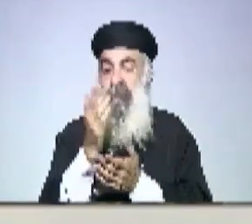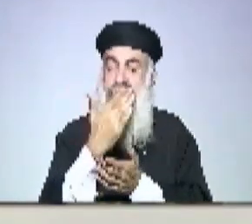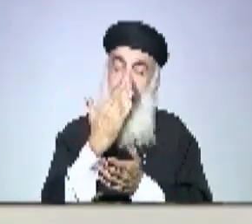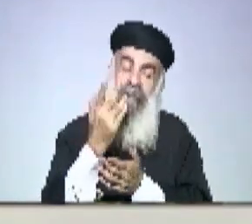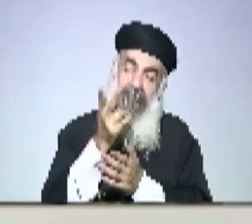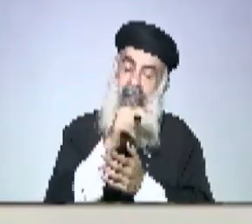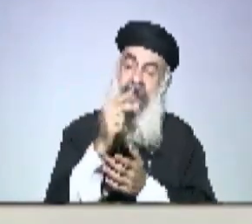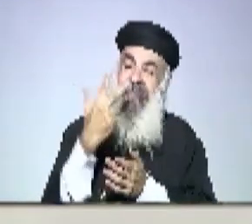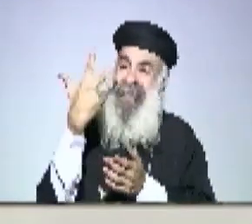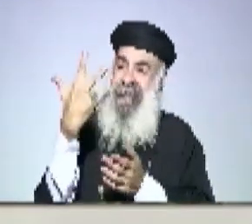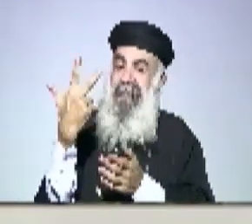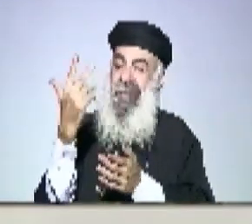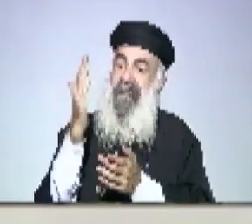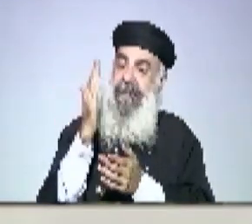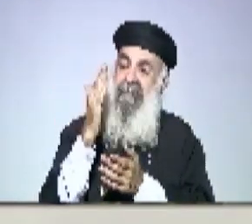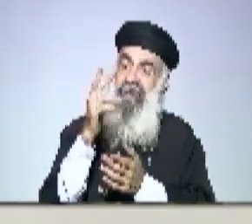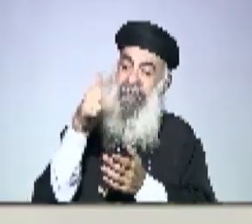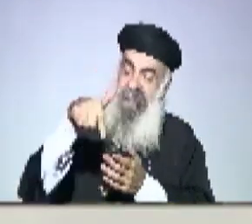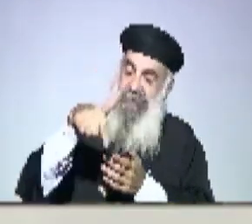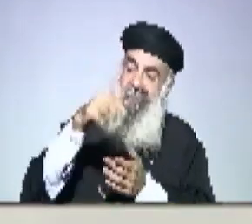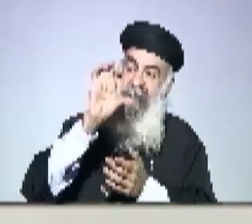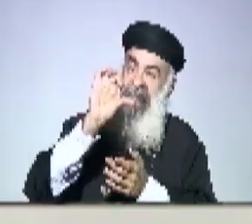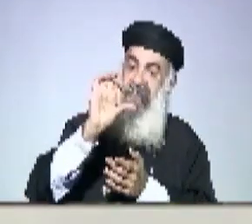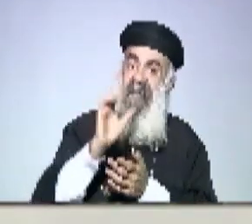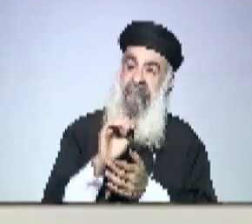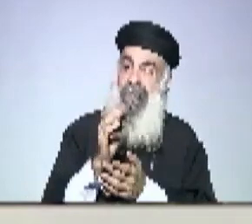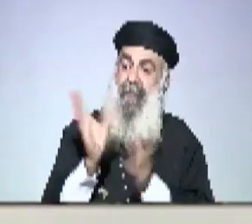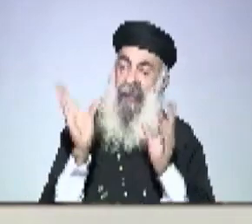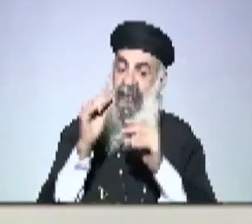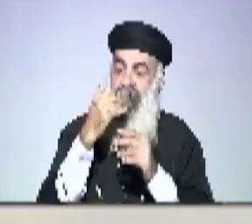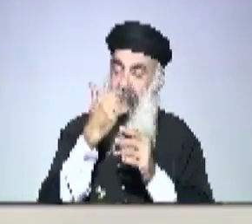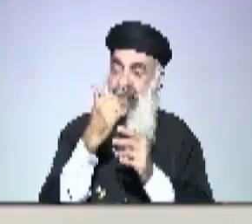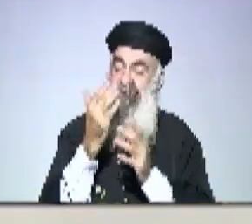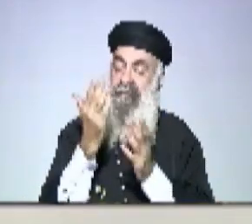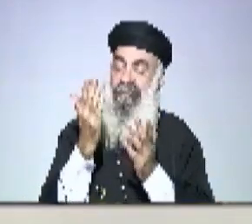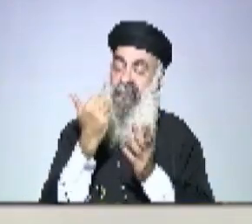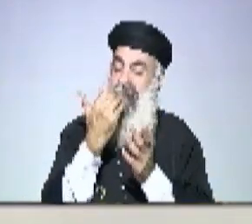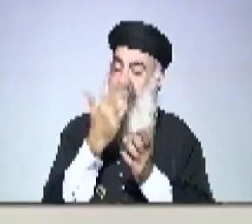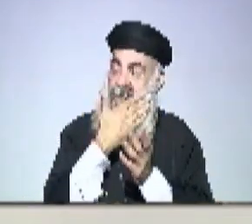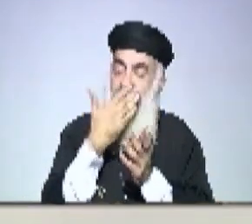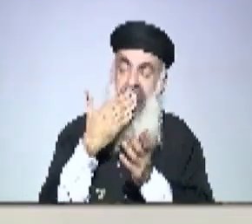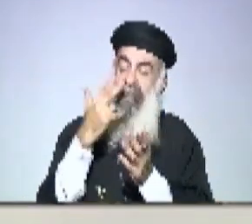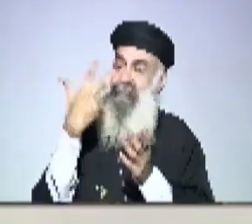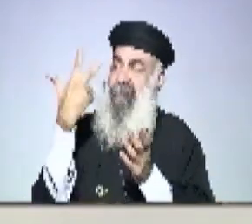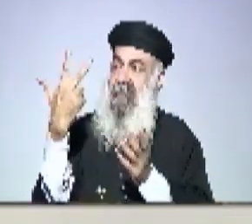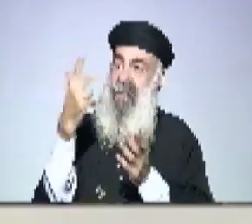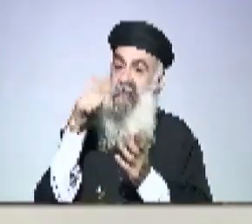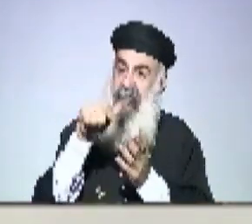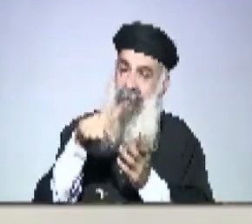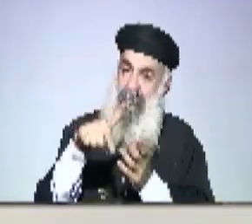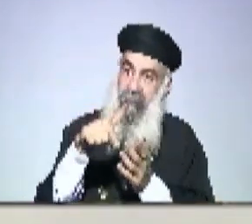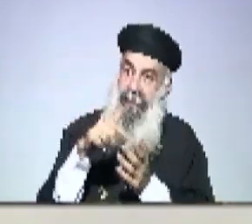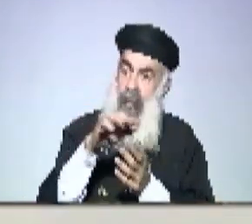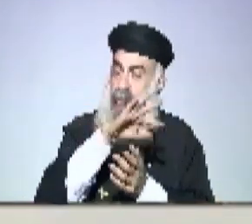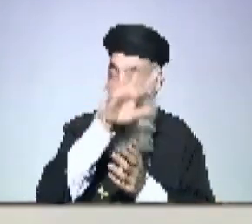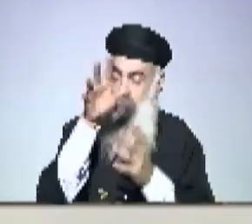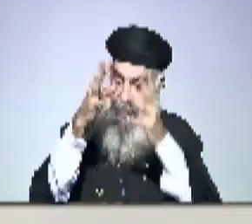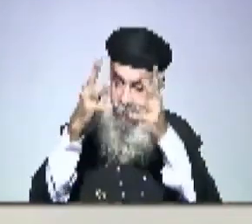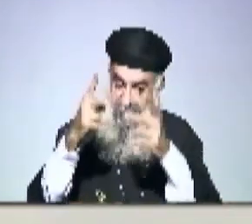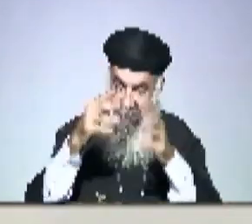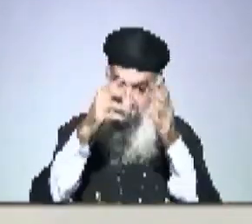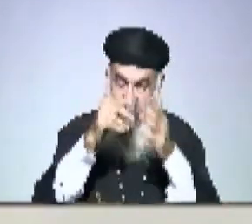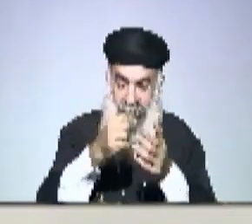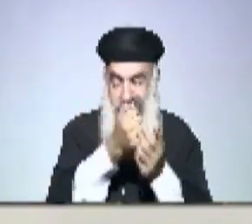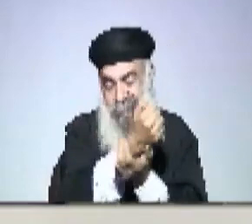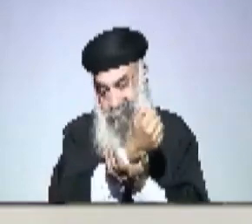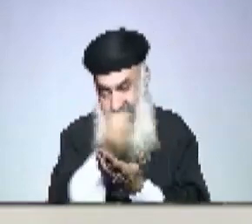بنصلي الثالثه والسادسه والتاسعه ايام ما فيهاش صيامات بنصلي الثالثه والسادسه هل كل الانظمه دي تتهد